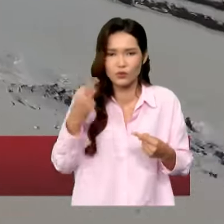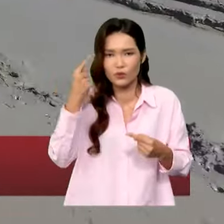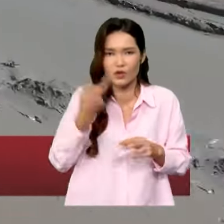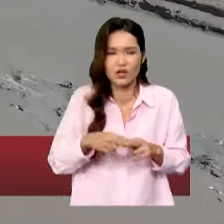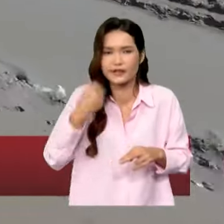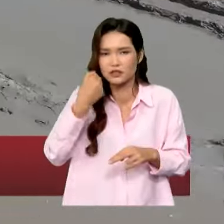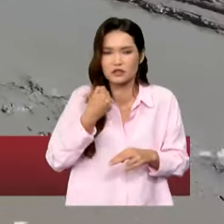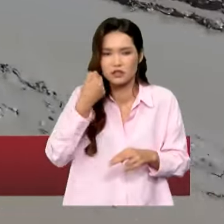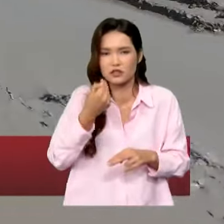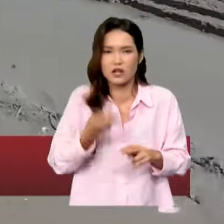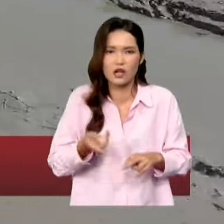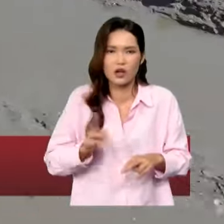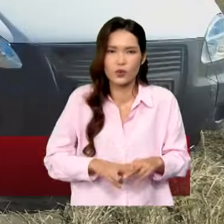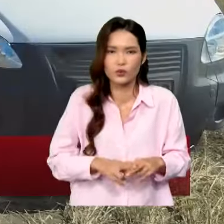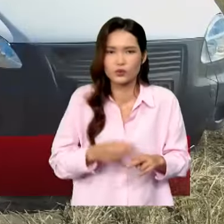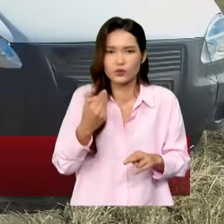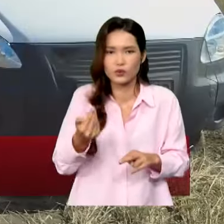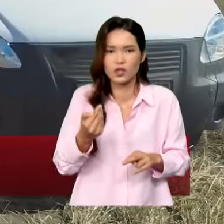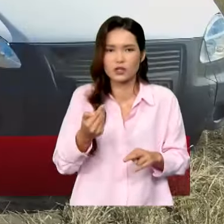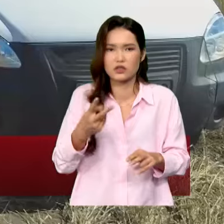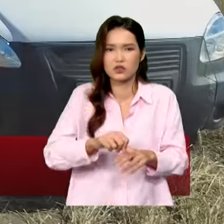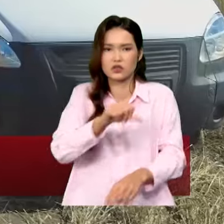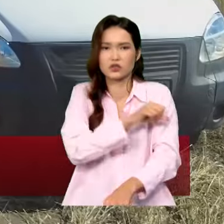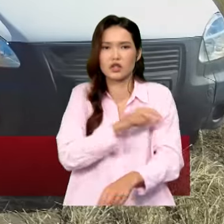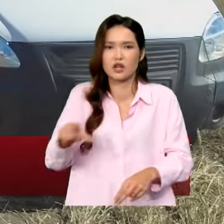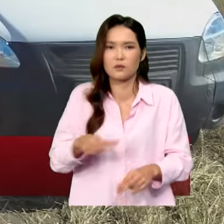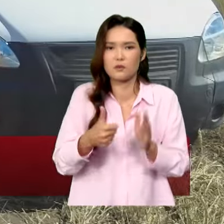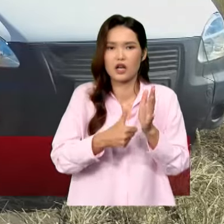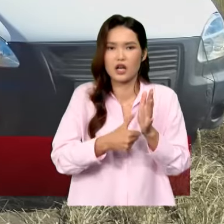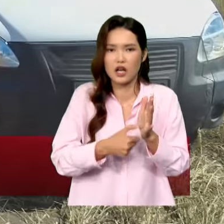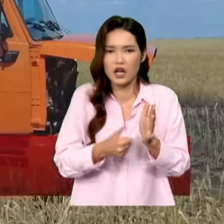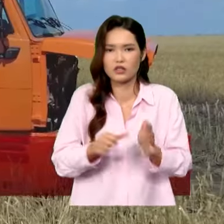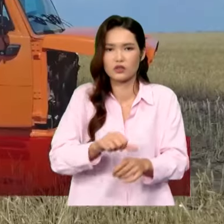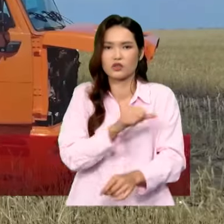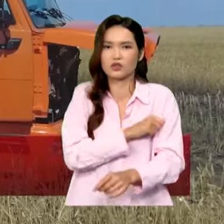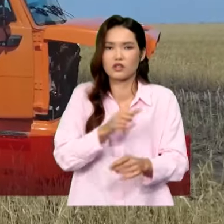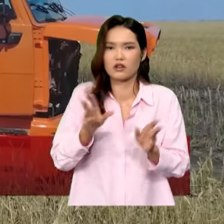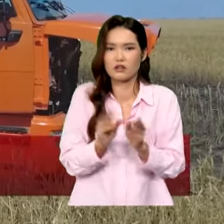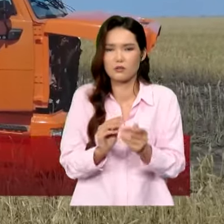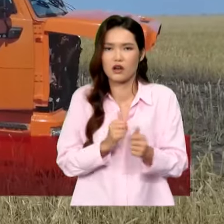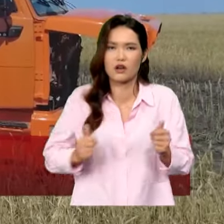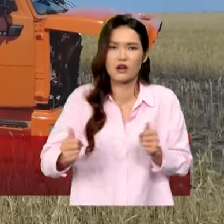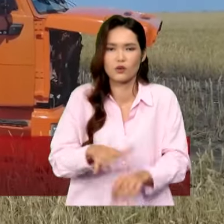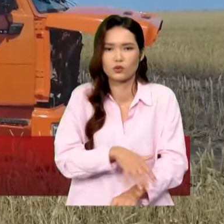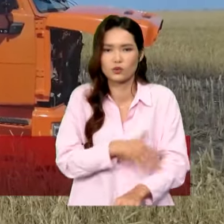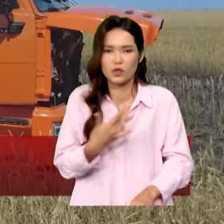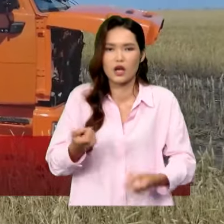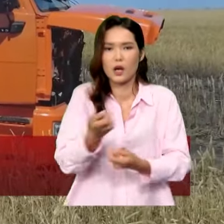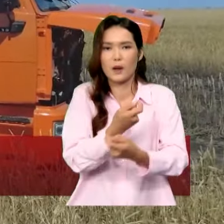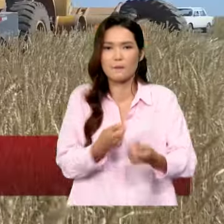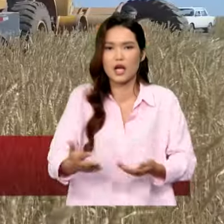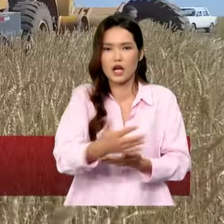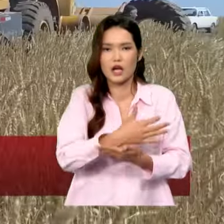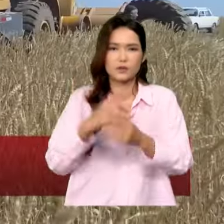бұл. Бұрын келіп кету 3 шақырым, қазір 605 шақырым жүреміз. Егін жинау науқаны басталды. Бидай тиеген